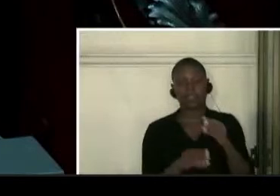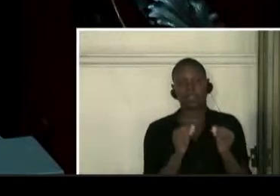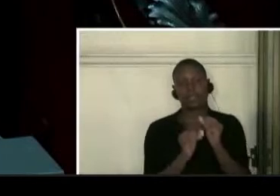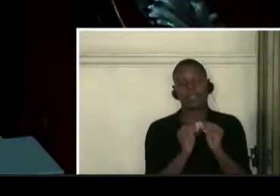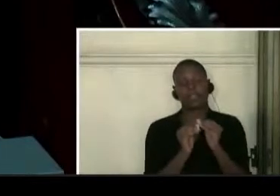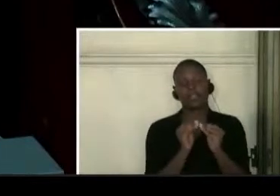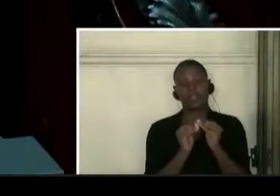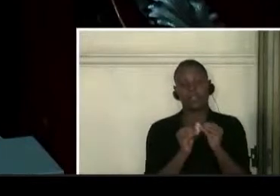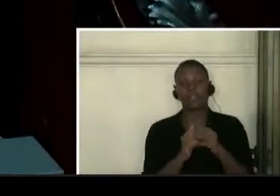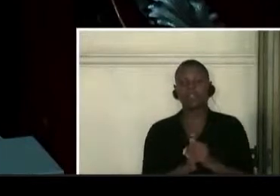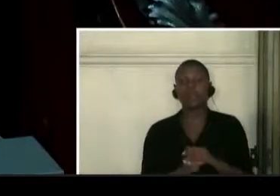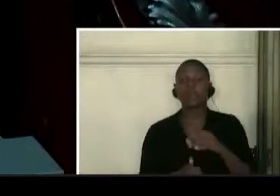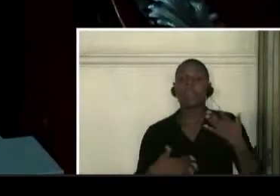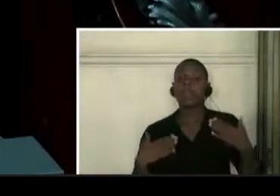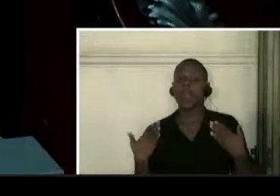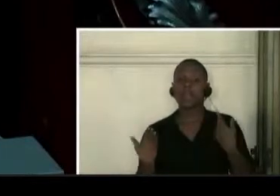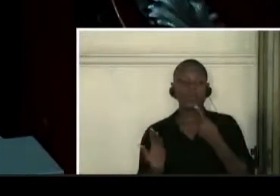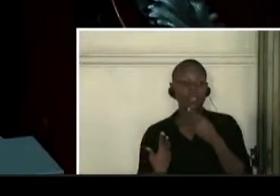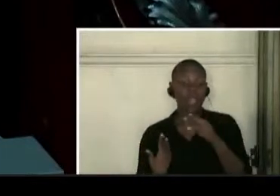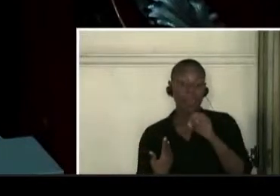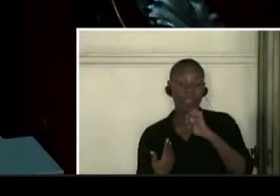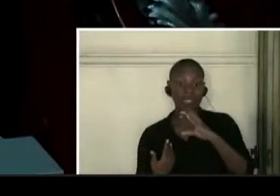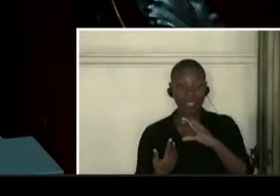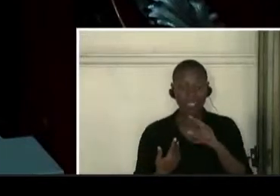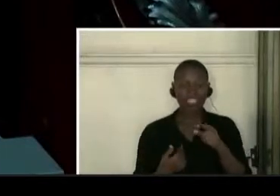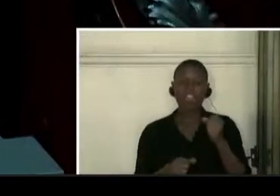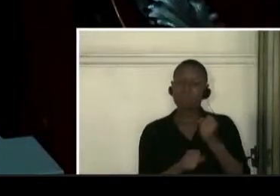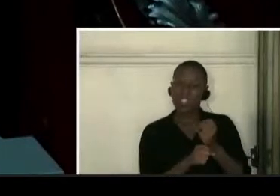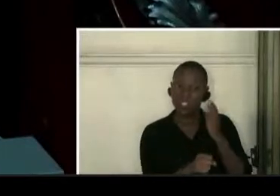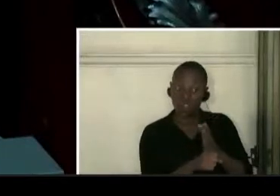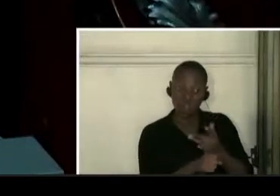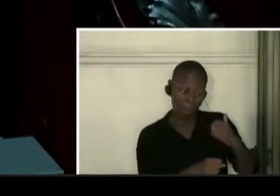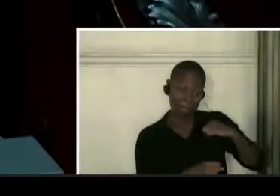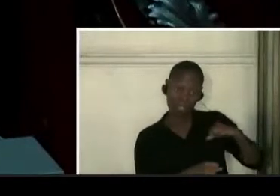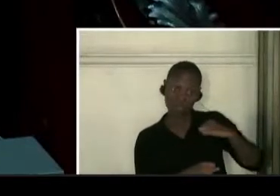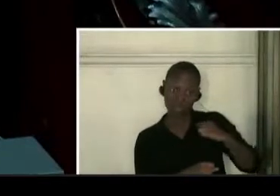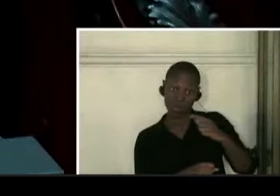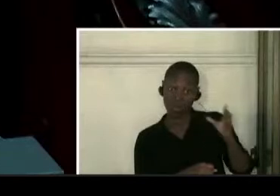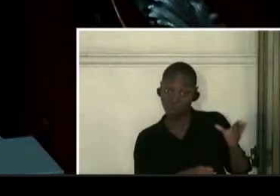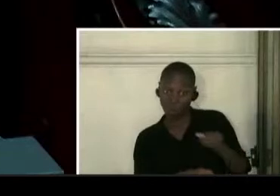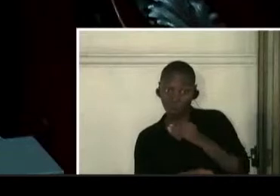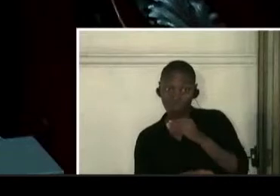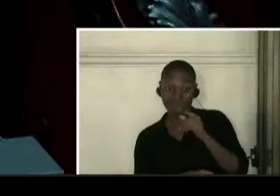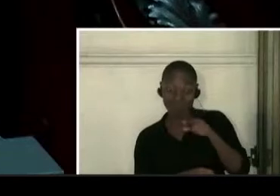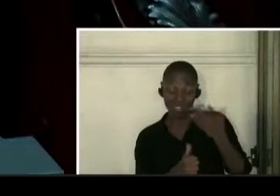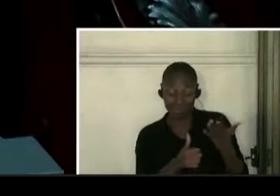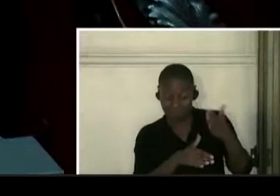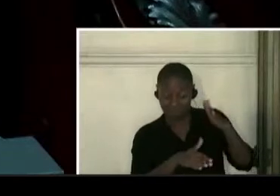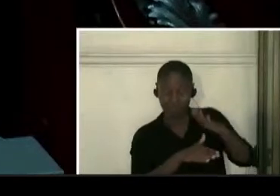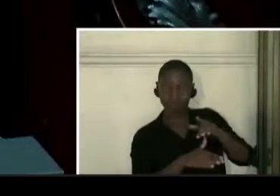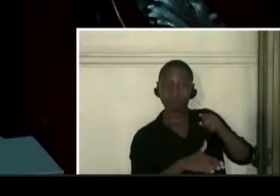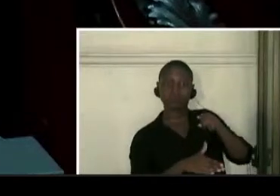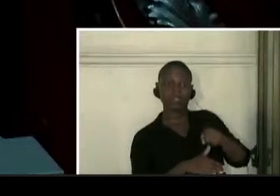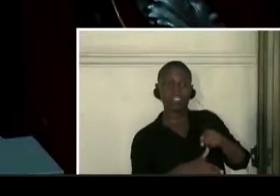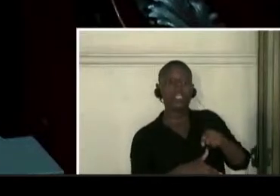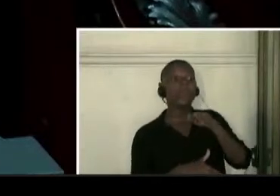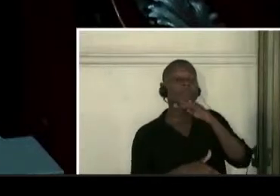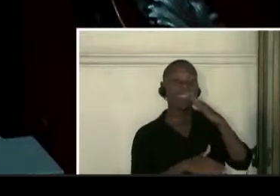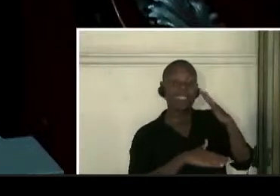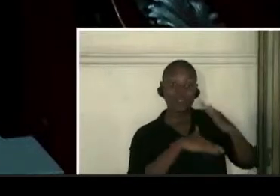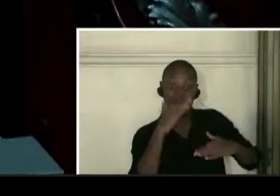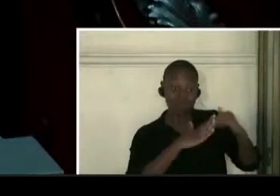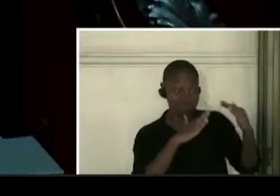ukuthi uzokwenza isiqiniseko sokuthi omasipala bakubeka kube seqhulwini ukuthi ukwakha